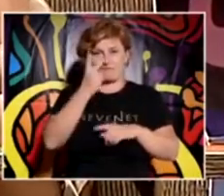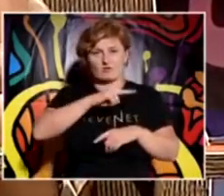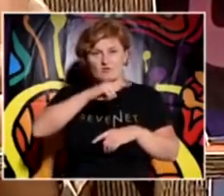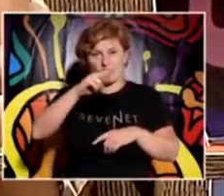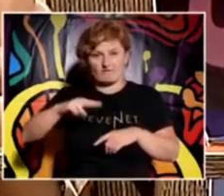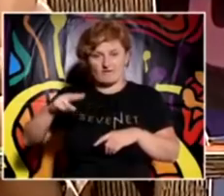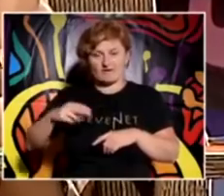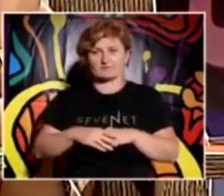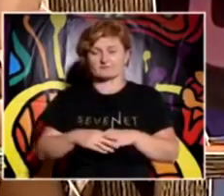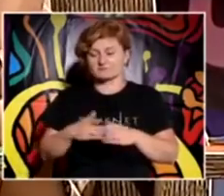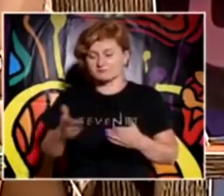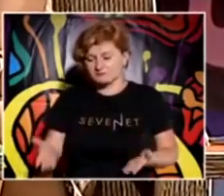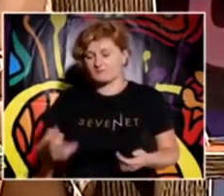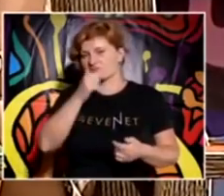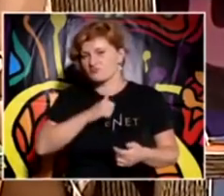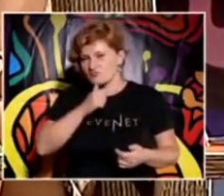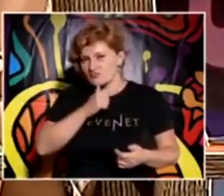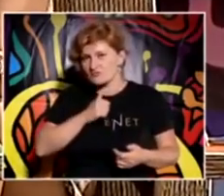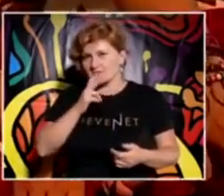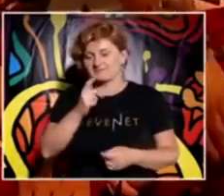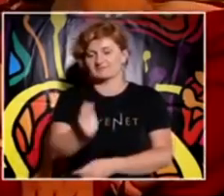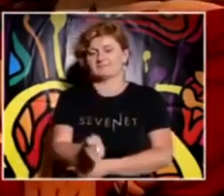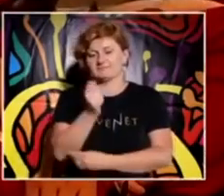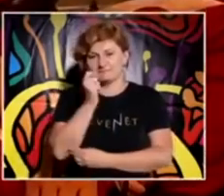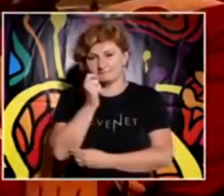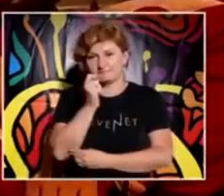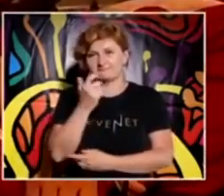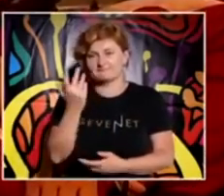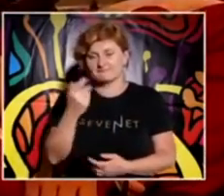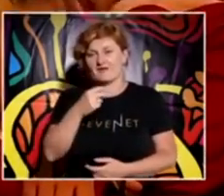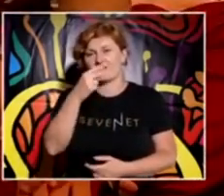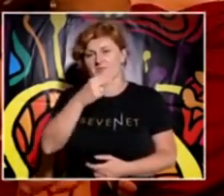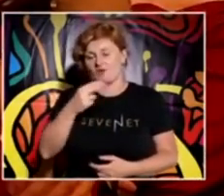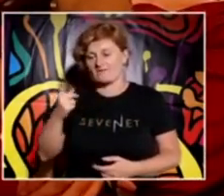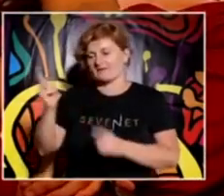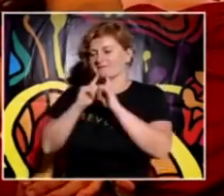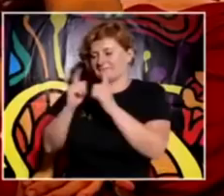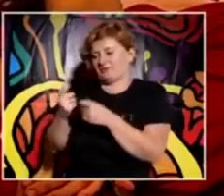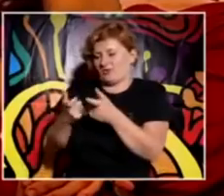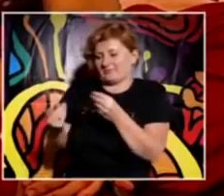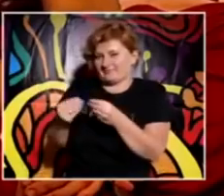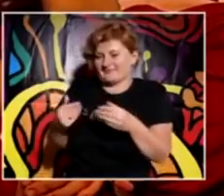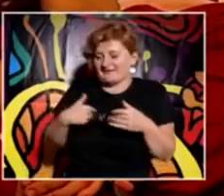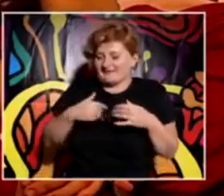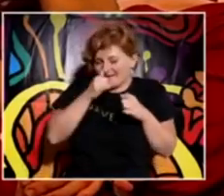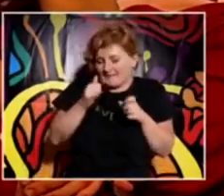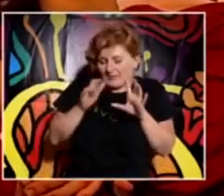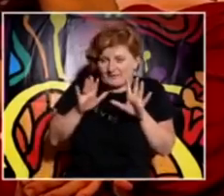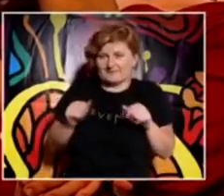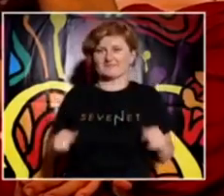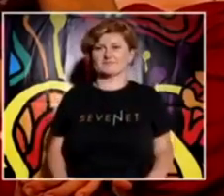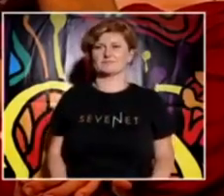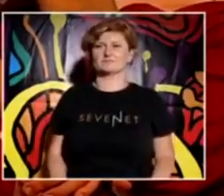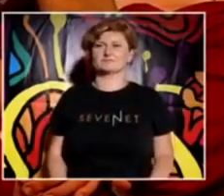tutaj spróbujcie. Złowiliśmy tą rybę, już nie będę mówił, co oni z nią zrobili, bo ja się jakoś tak miałem zahamowanie.